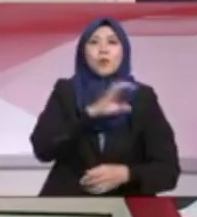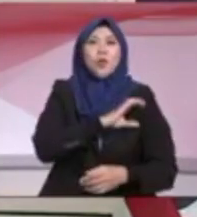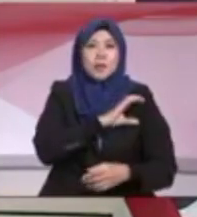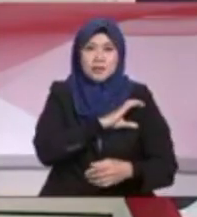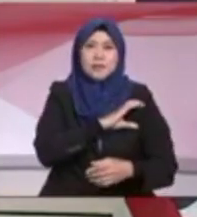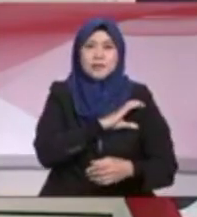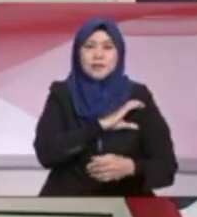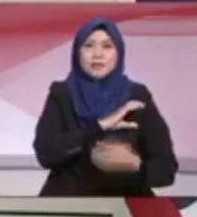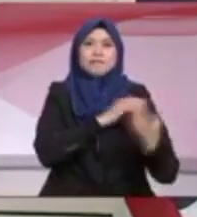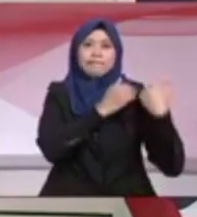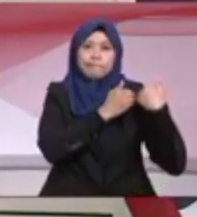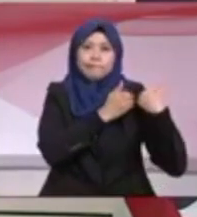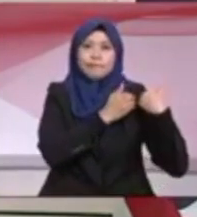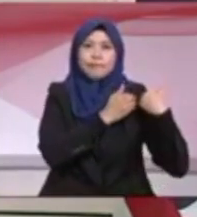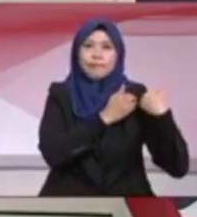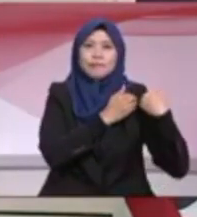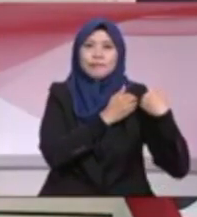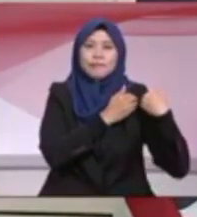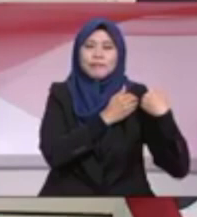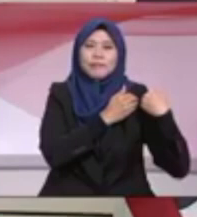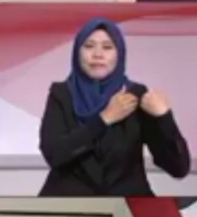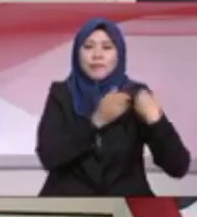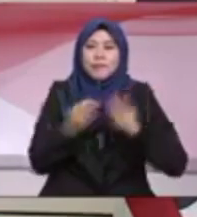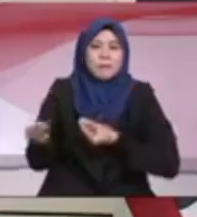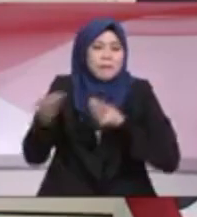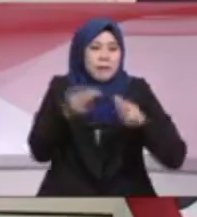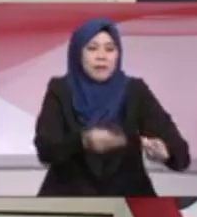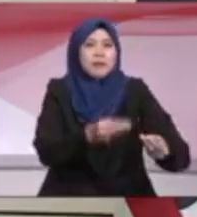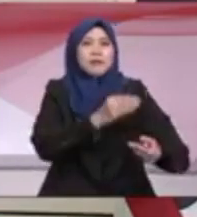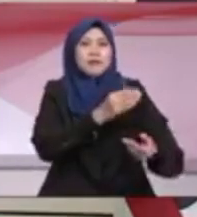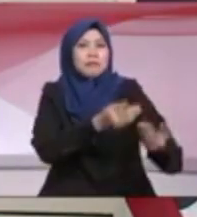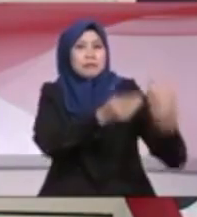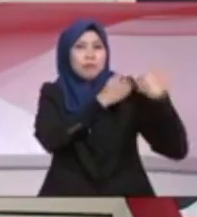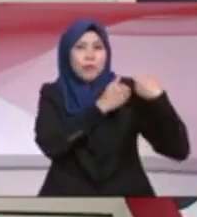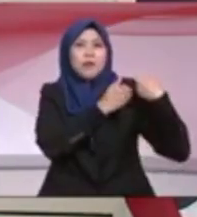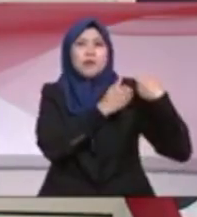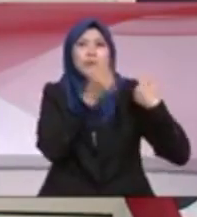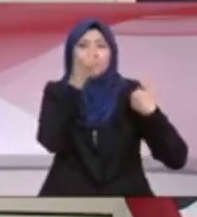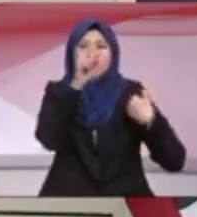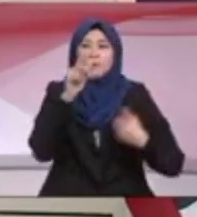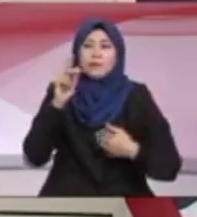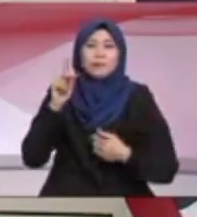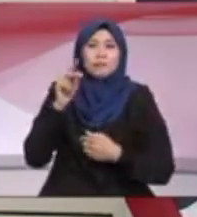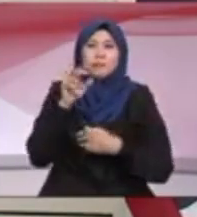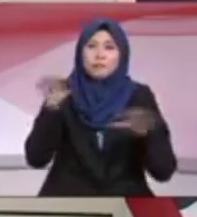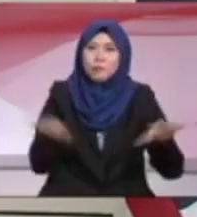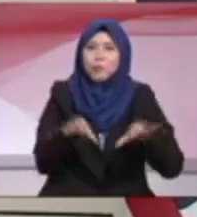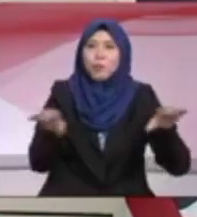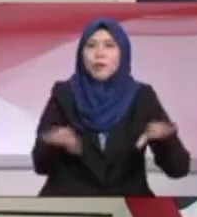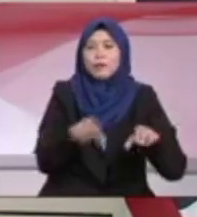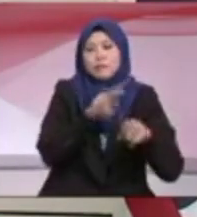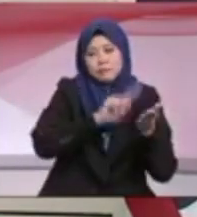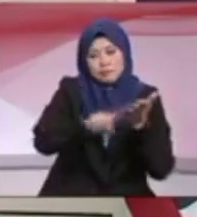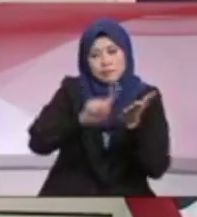PDRM telah pun diperturunkan kuasa oleh Kementerian Kesihatan untuk melaksanakan